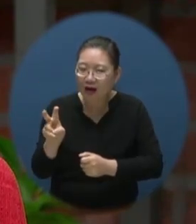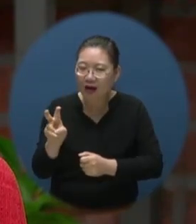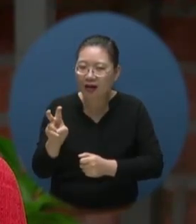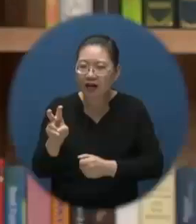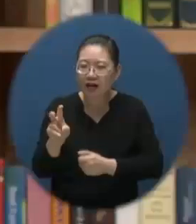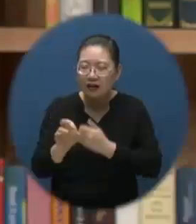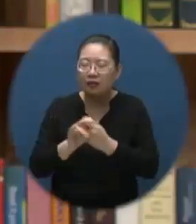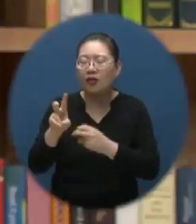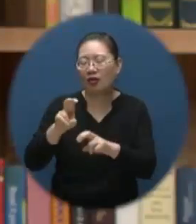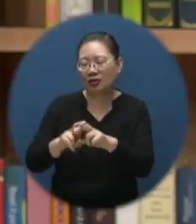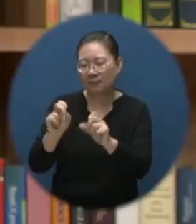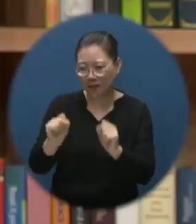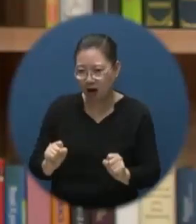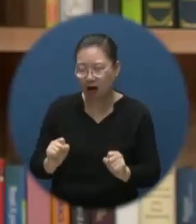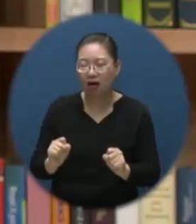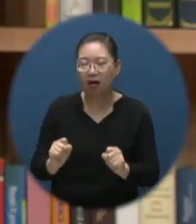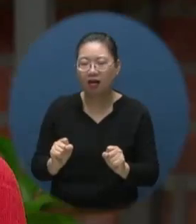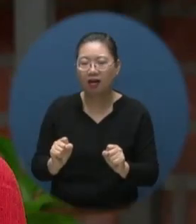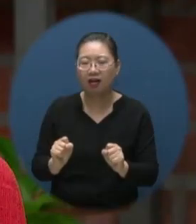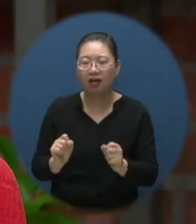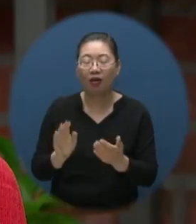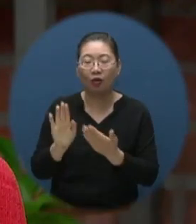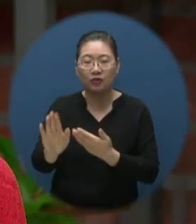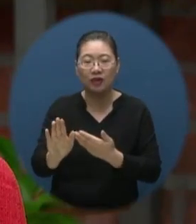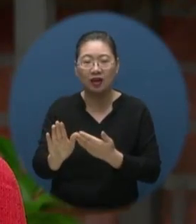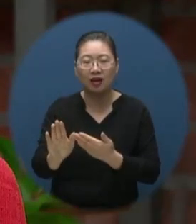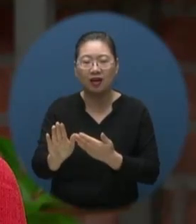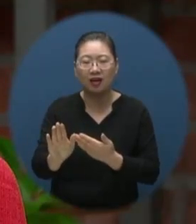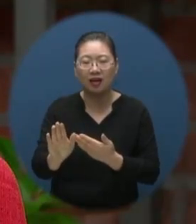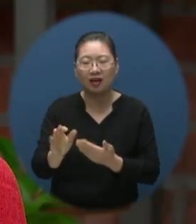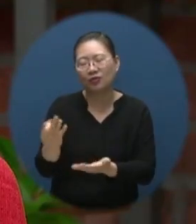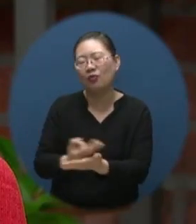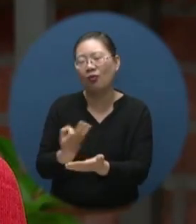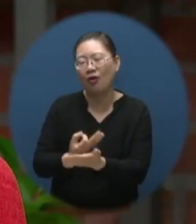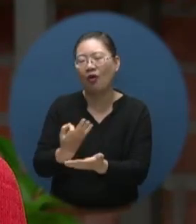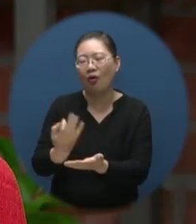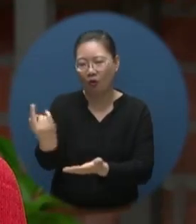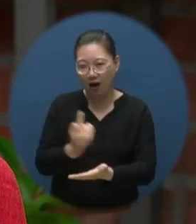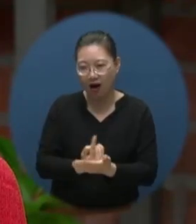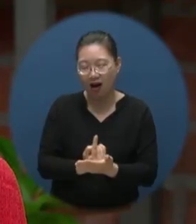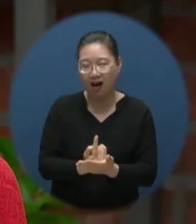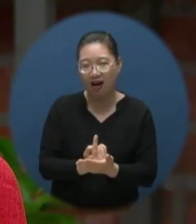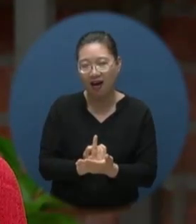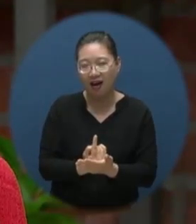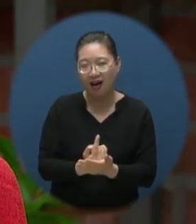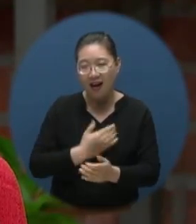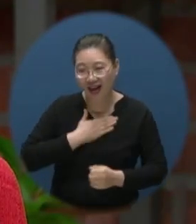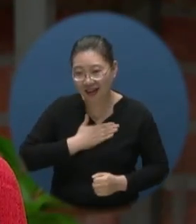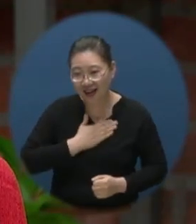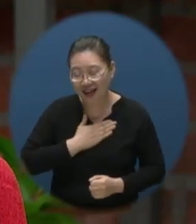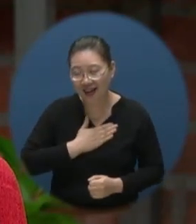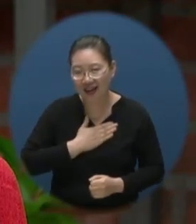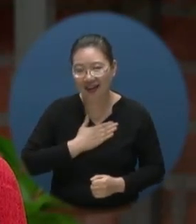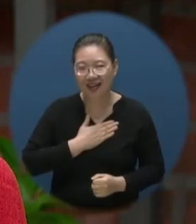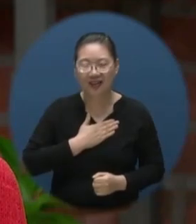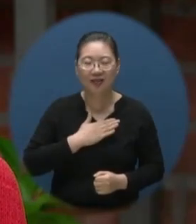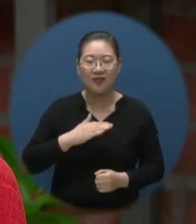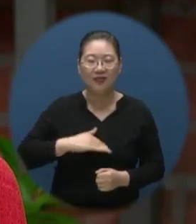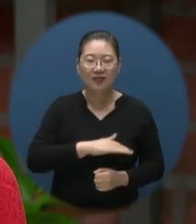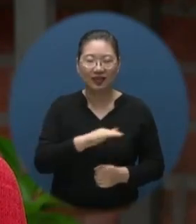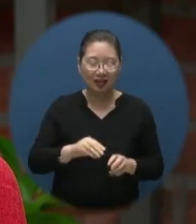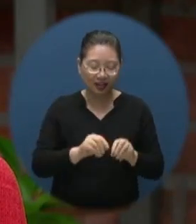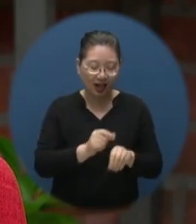그럼 거기서 머물러. 그리고 돈을 좀 벌어와. 그래가지고 예. 우리